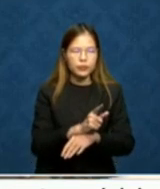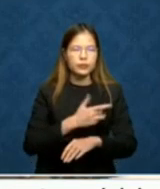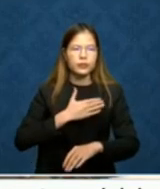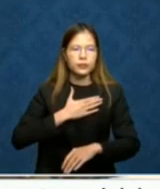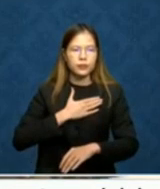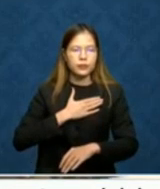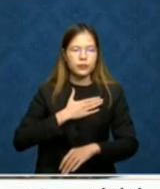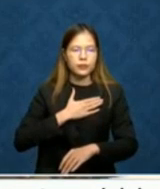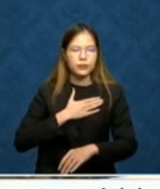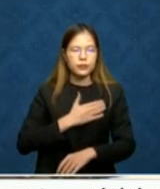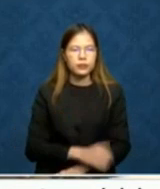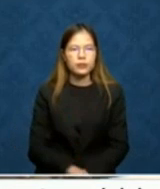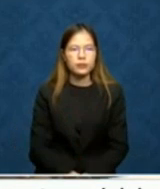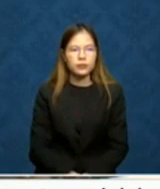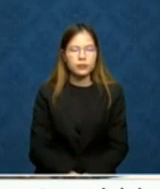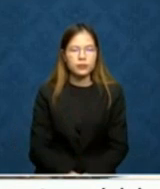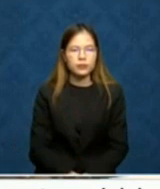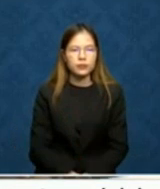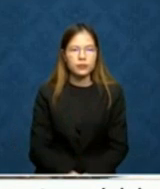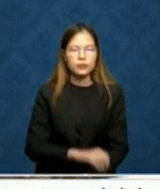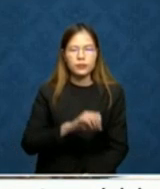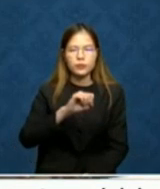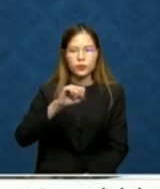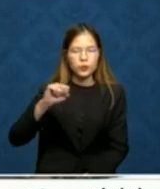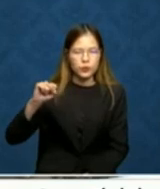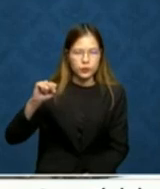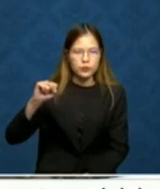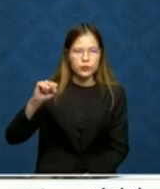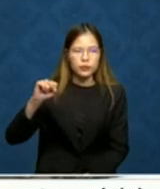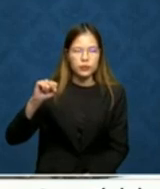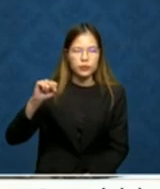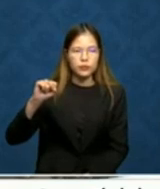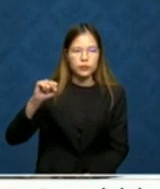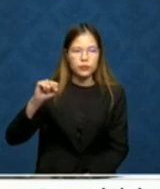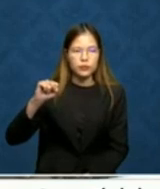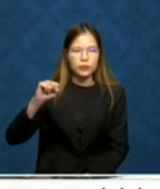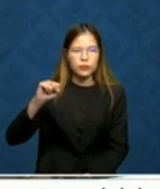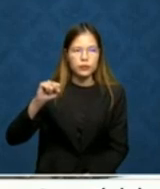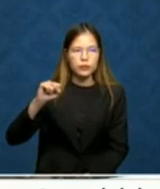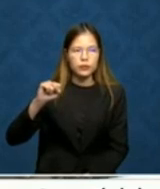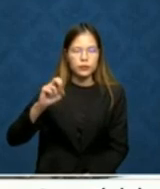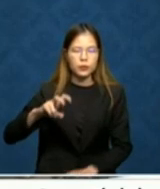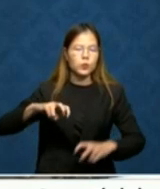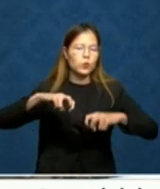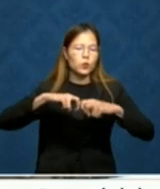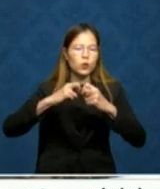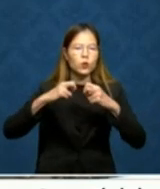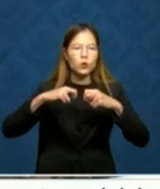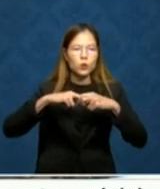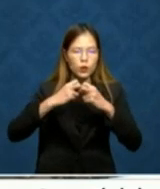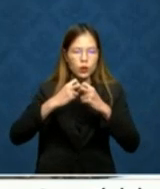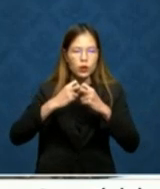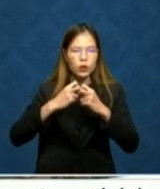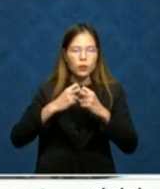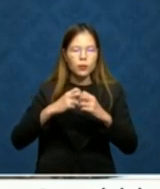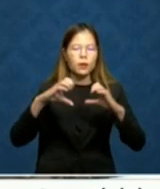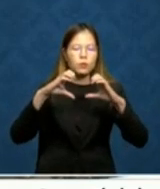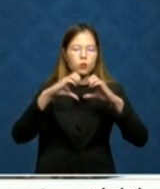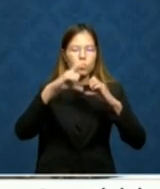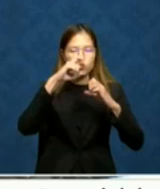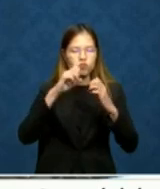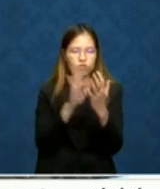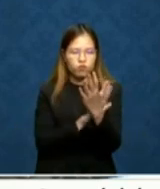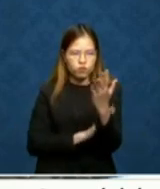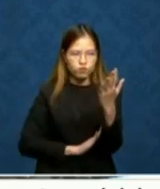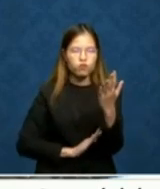พดิฉันนางสาวพกามาศเจริญพันธ์สมาชิกสภาผู้แทนราษฎรสุรินทร์เขต3พรรคภูมิใจไทยในฐานะ